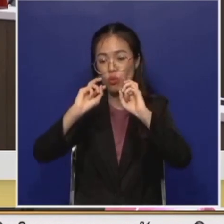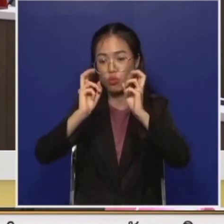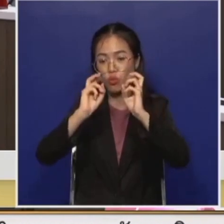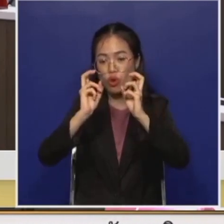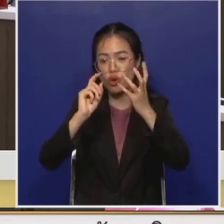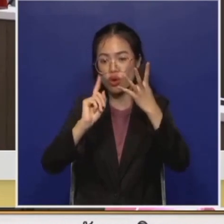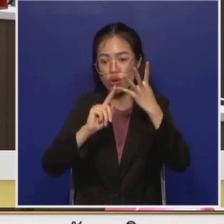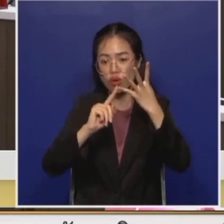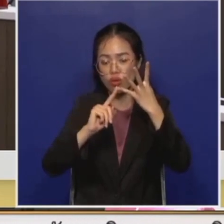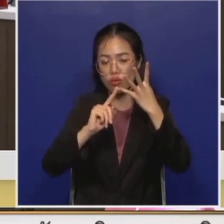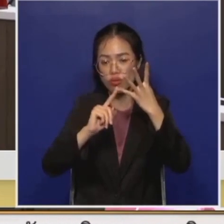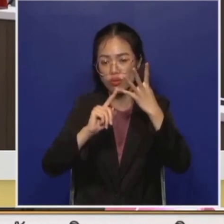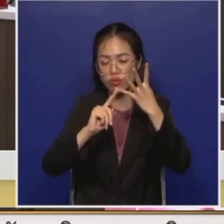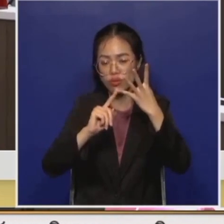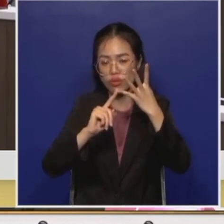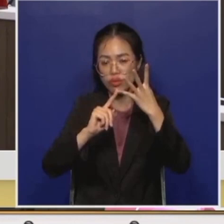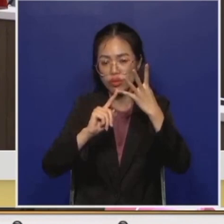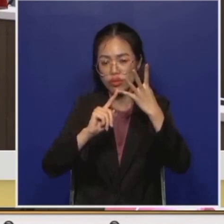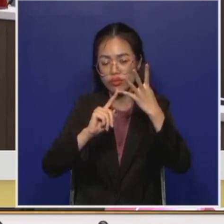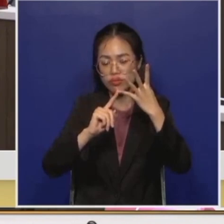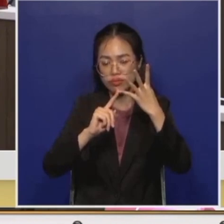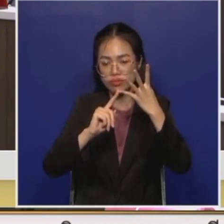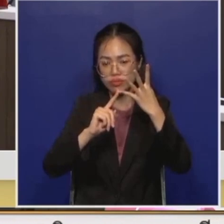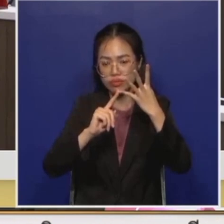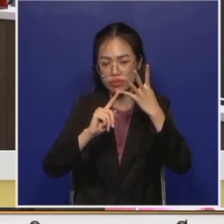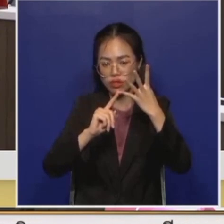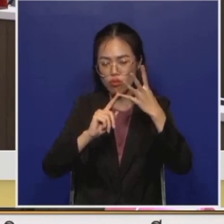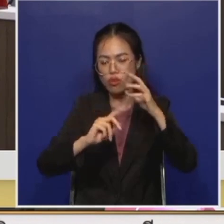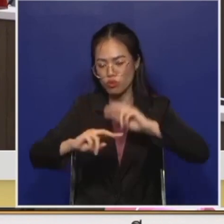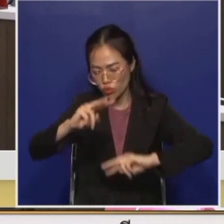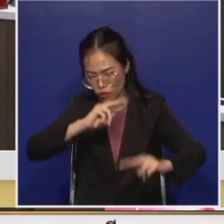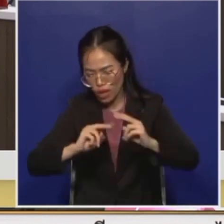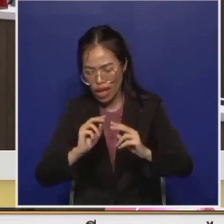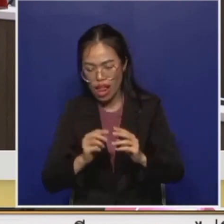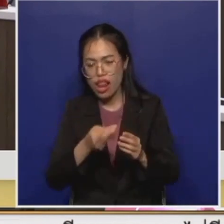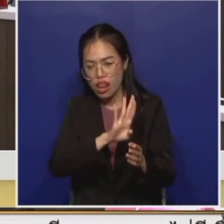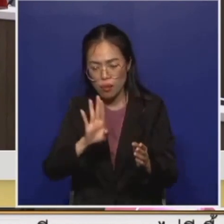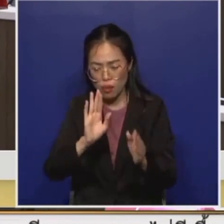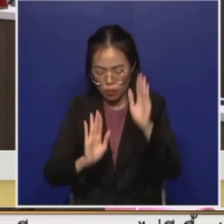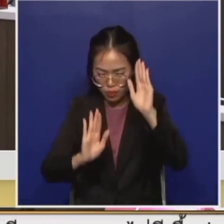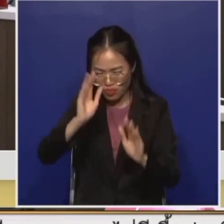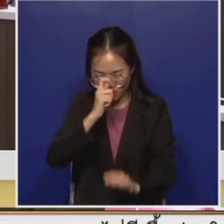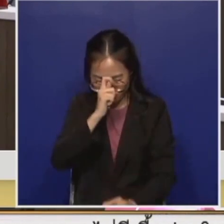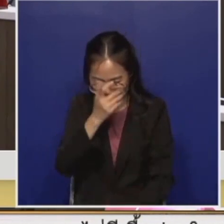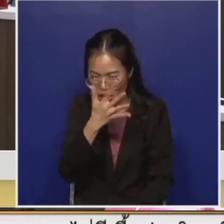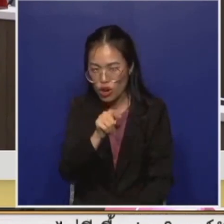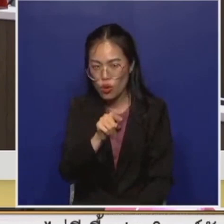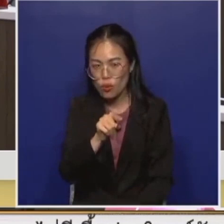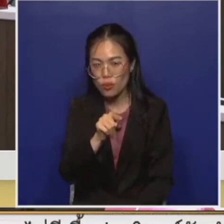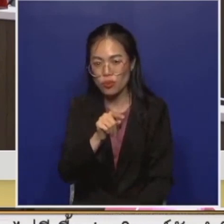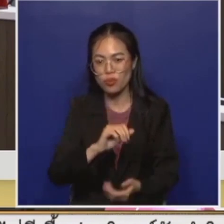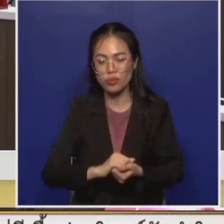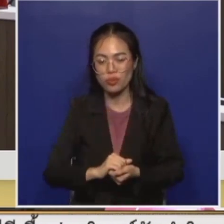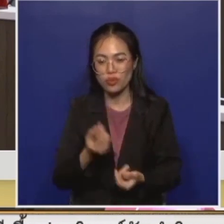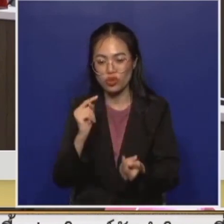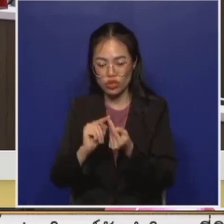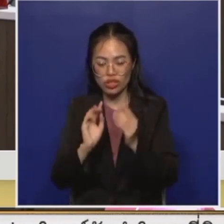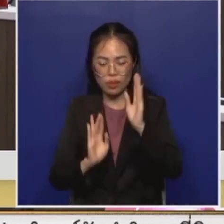sten